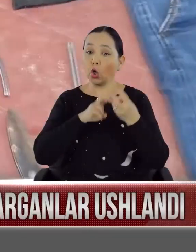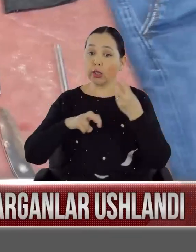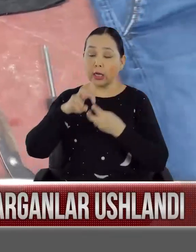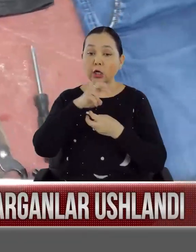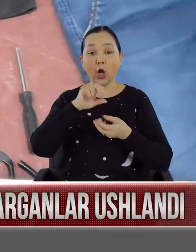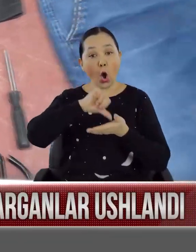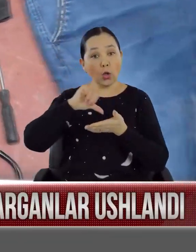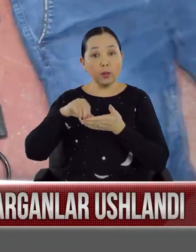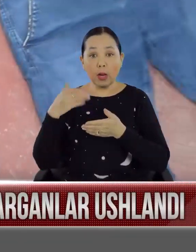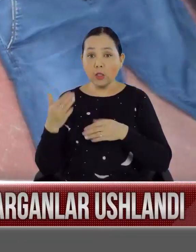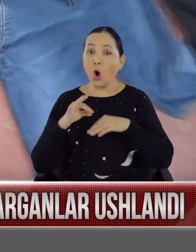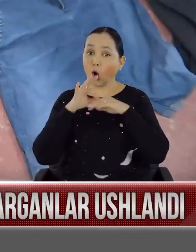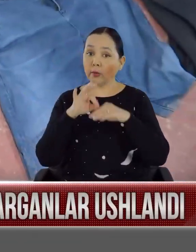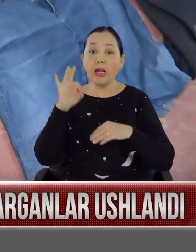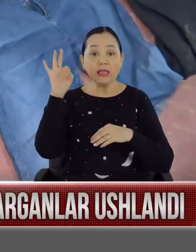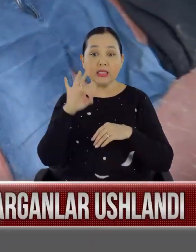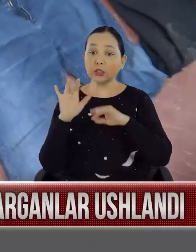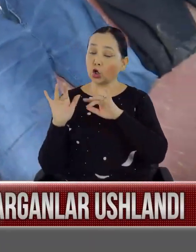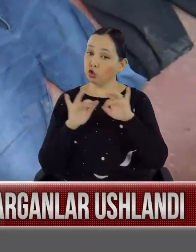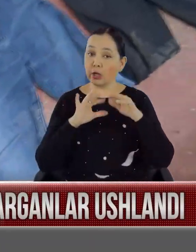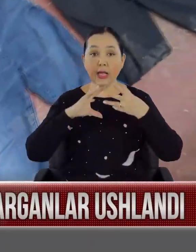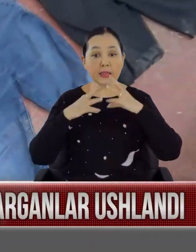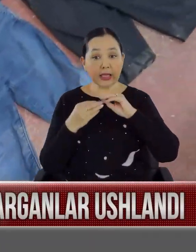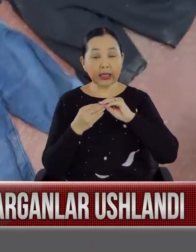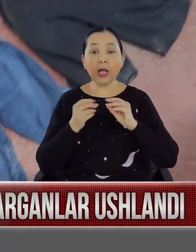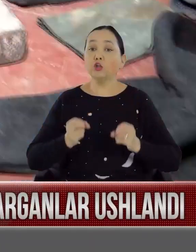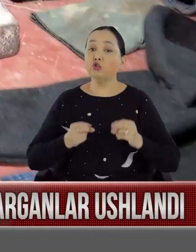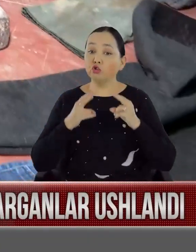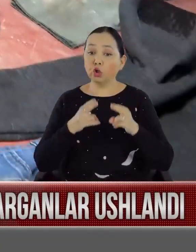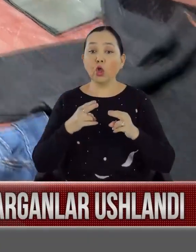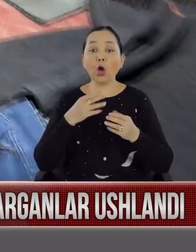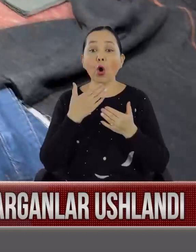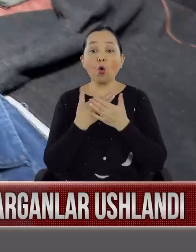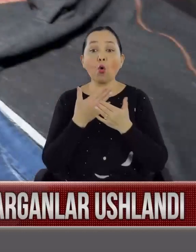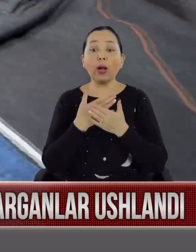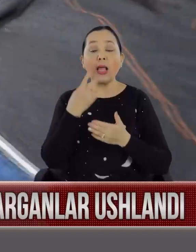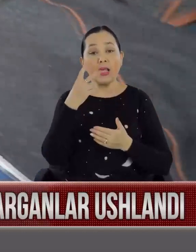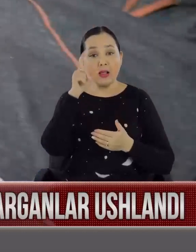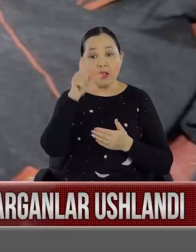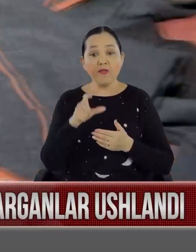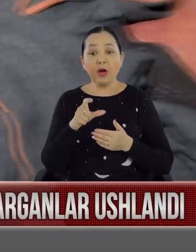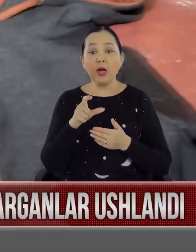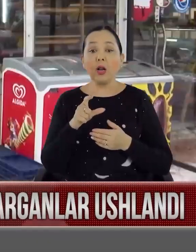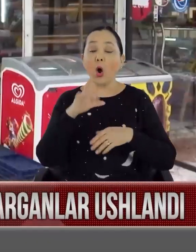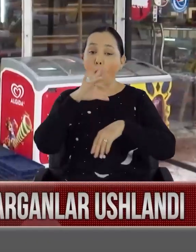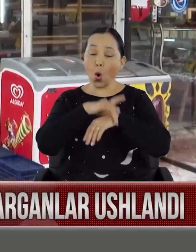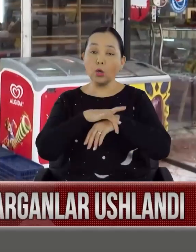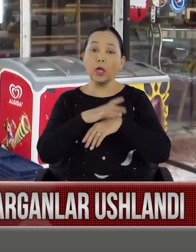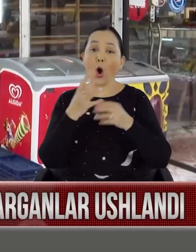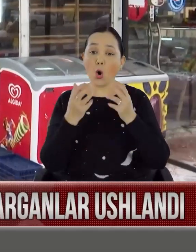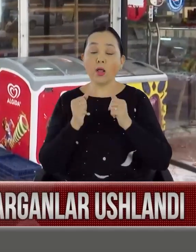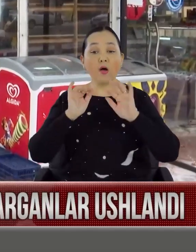bo'limi xodimlari tomonidan olib borilgan tezkor chora-tadbirlar natijasida jinoyatda gumonlanayotgan 2 nafar shaxs qo'lga